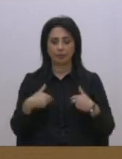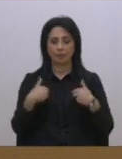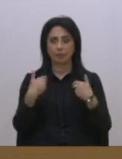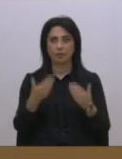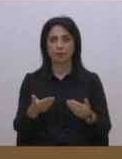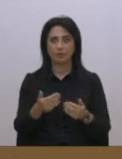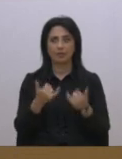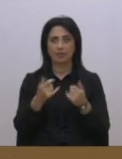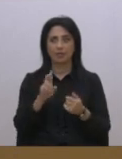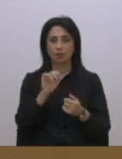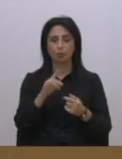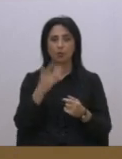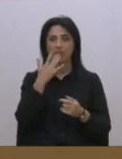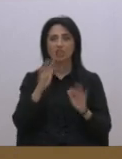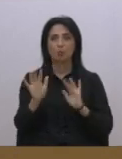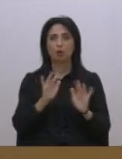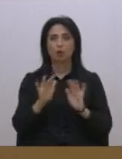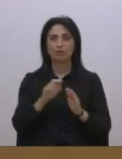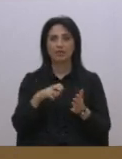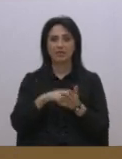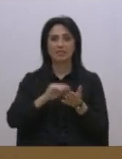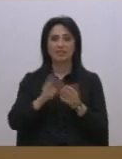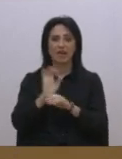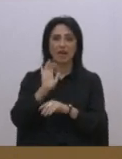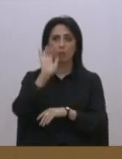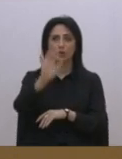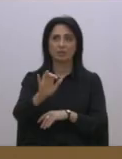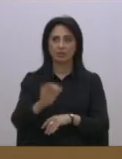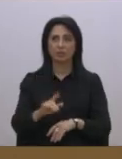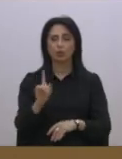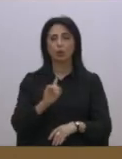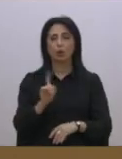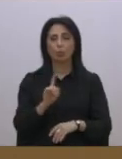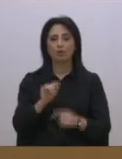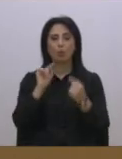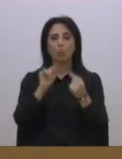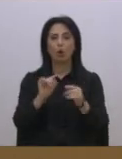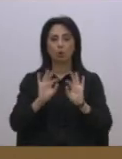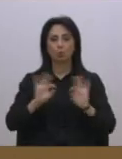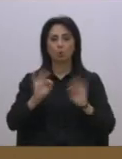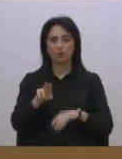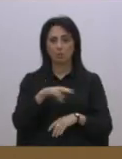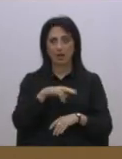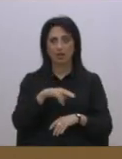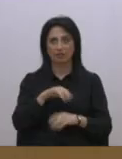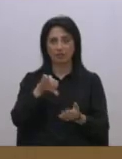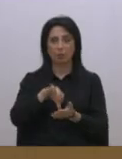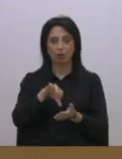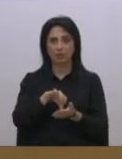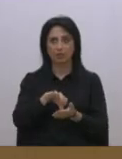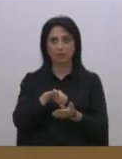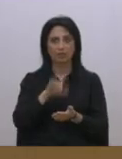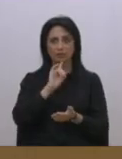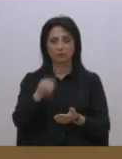მოგესალმებით. დღეს ბიუროზე ნაციონალურმა მოძრაობამ წერილი გამოგზავნა, რომ ბოიკოტს უცხადებს პარლამენტს და მონაწილეობას